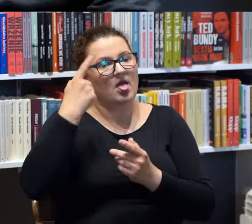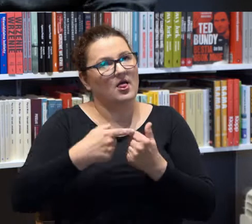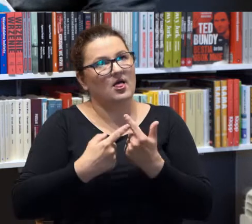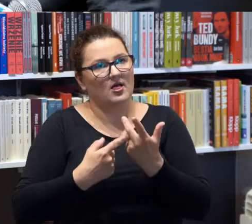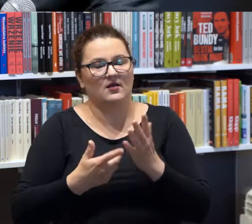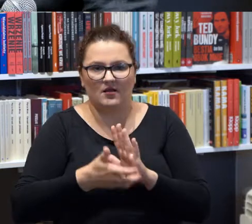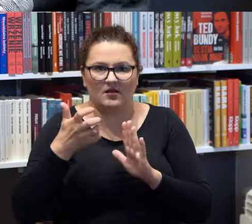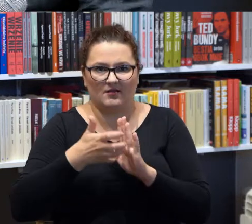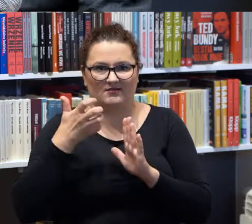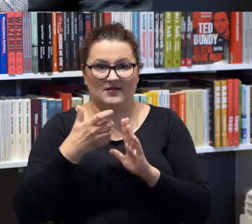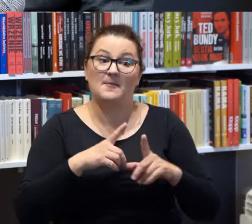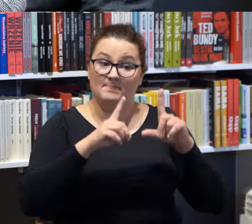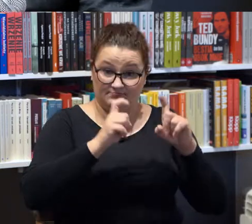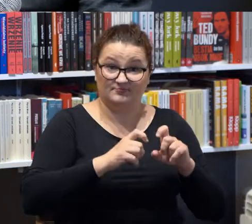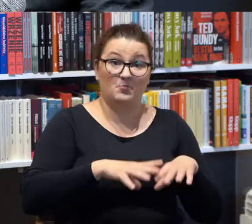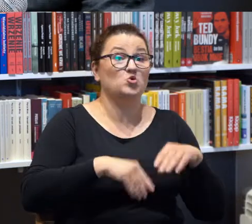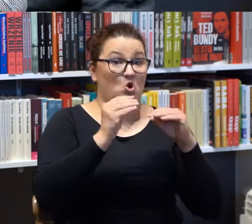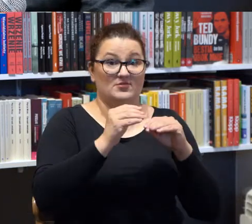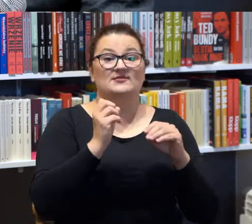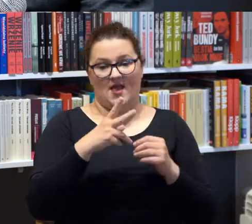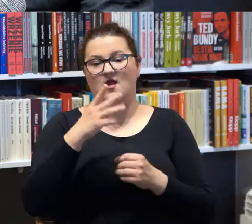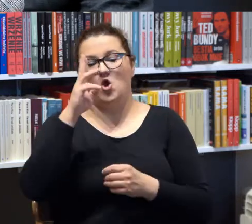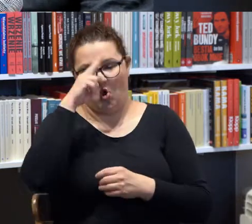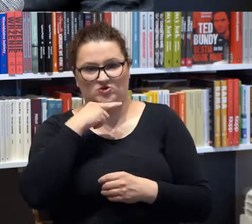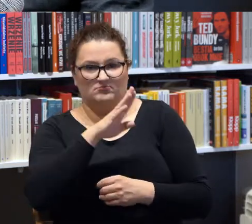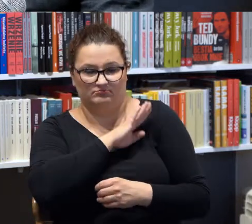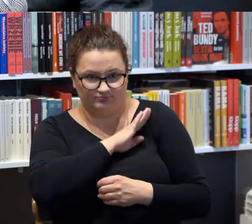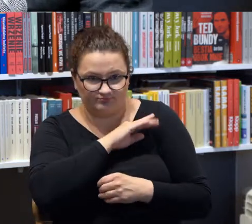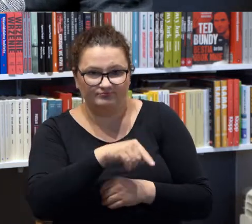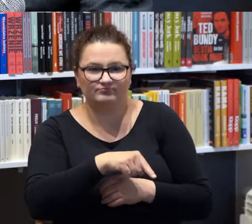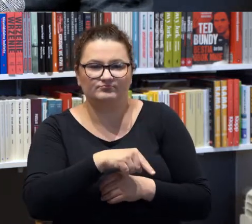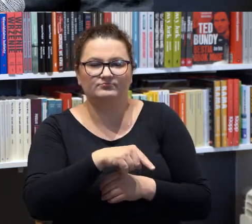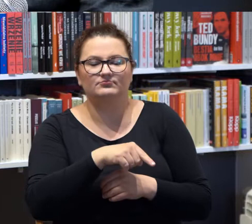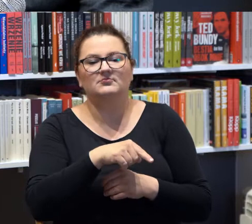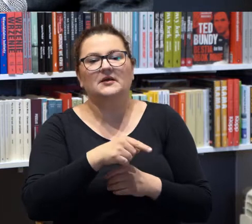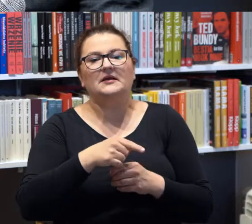jasna, tym zapalnikiem tej historii była śmierć mojego ojca.